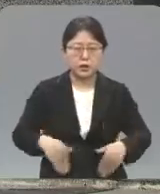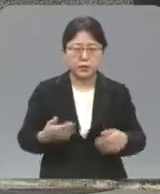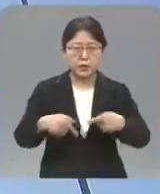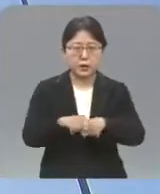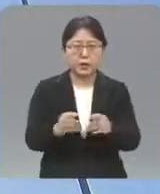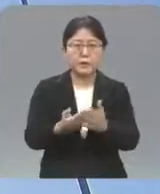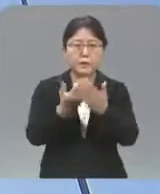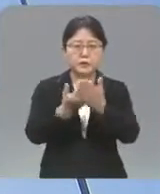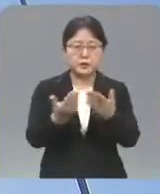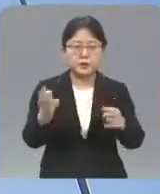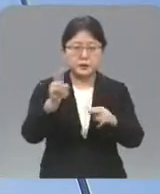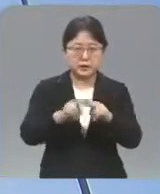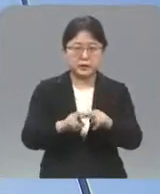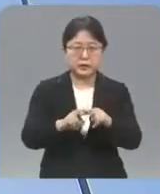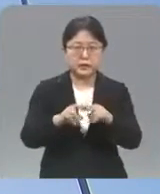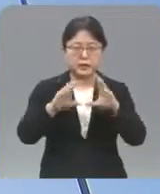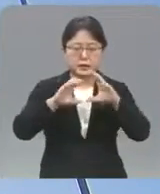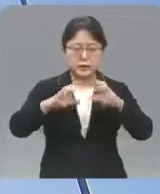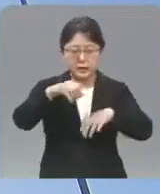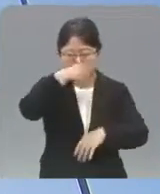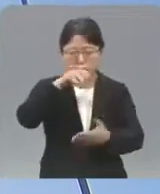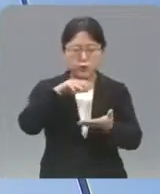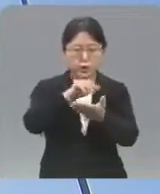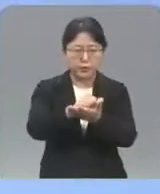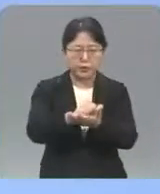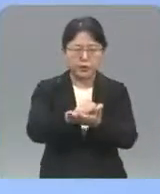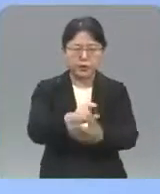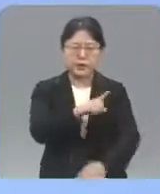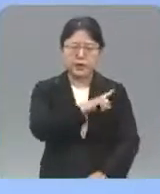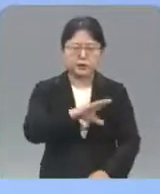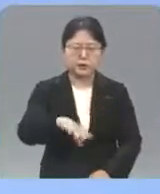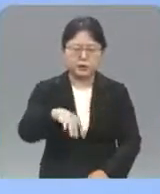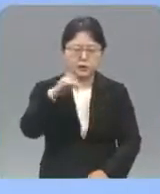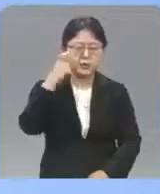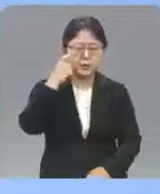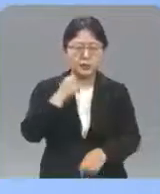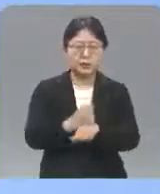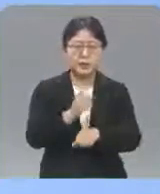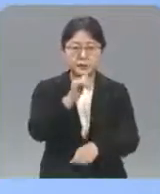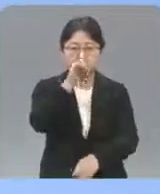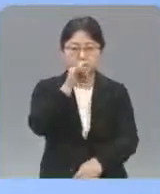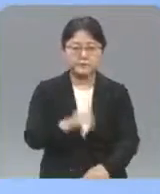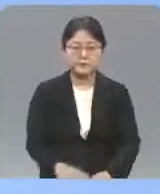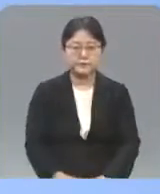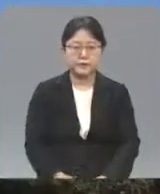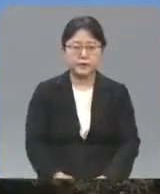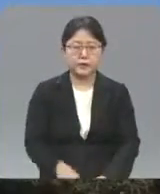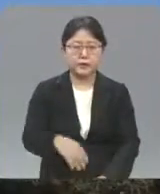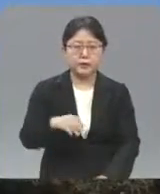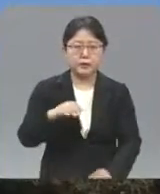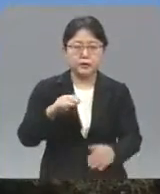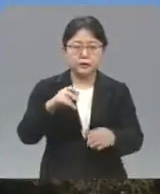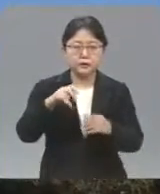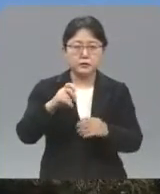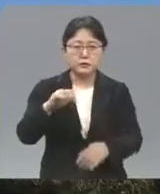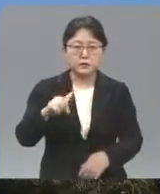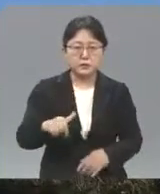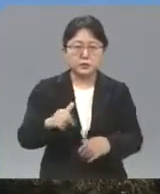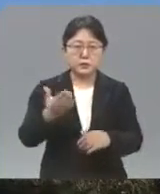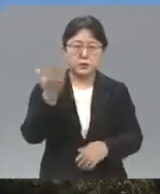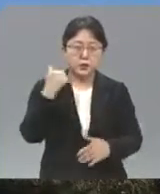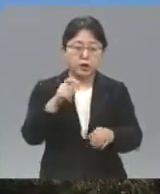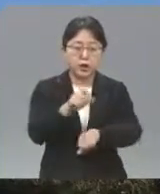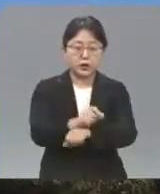일자리 사업과 관련한 국고예산 확보 등을 최우선 과제로 추진하겠다고 밝혔습니다. 한편 송상락